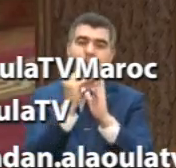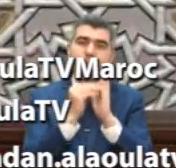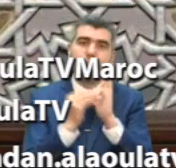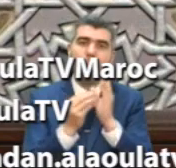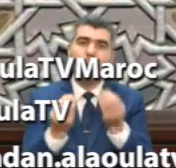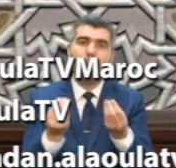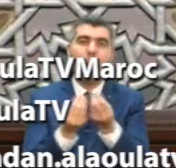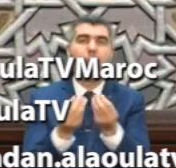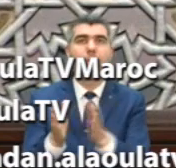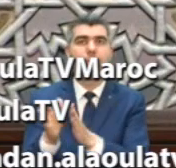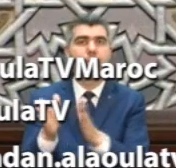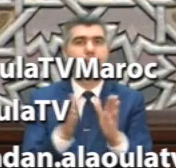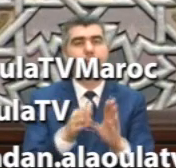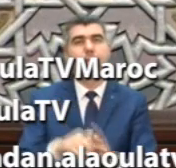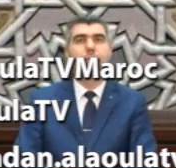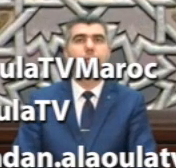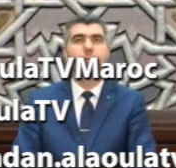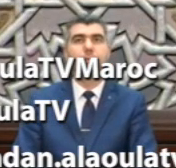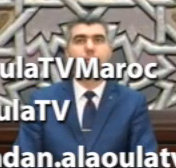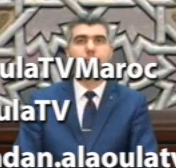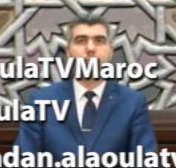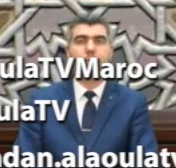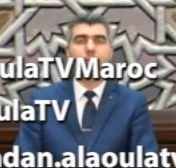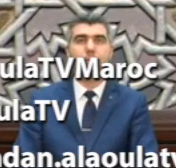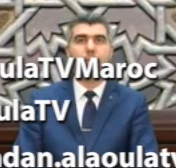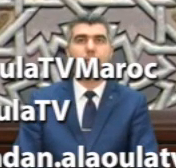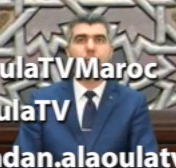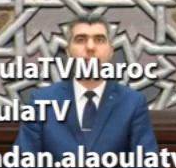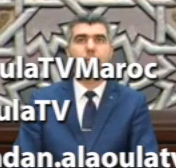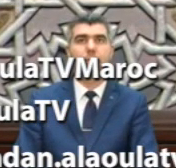المنظومه. تعقيب السيد النائبه.